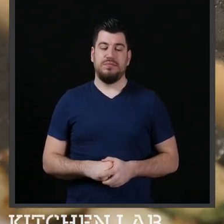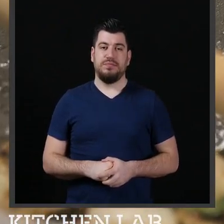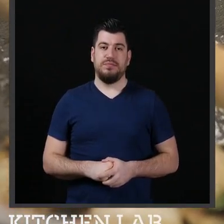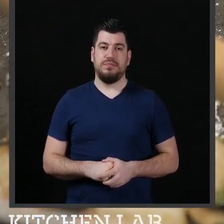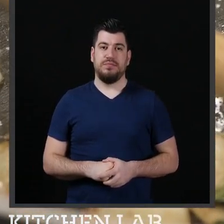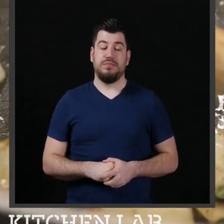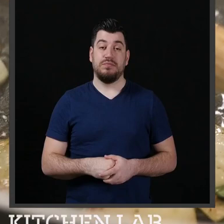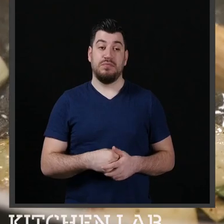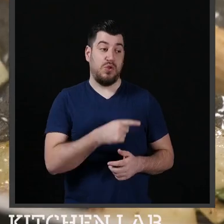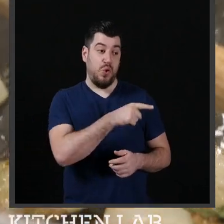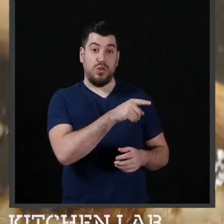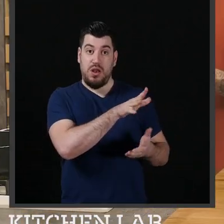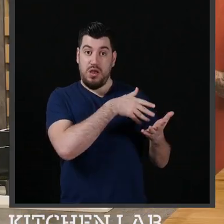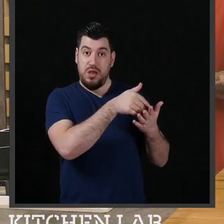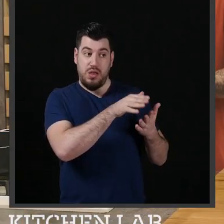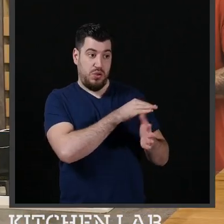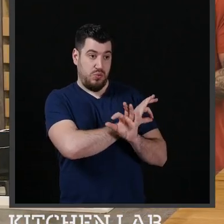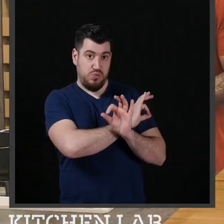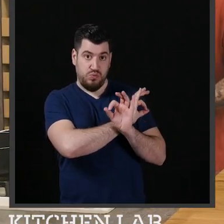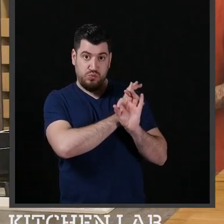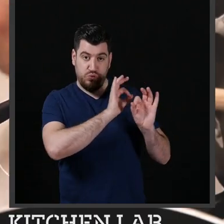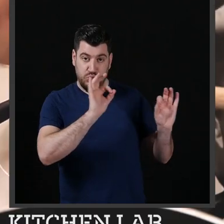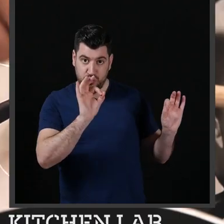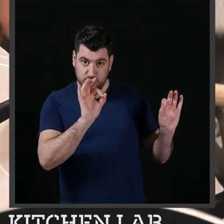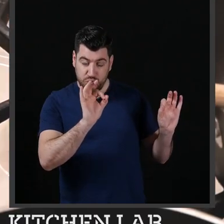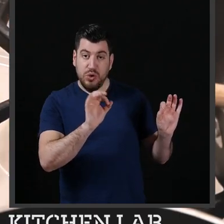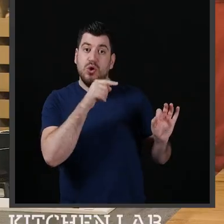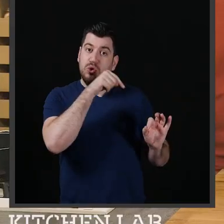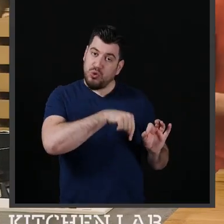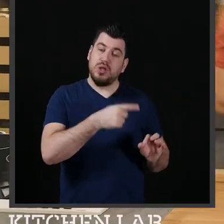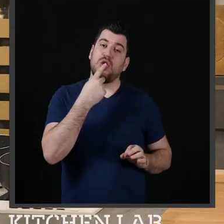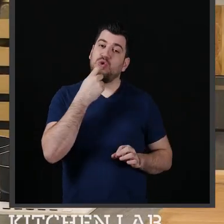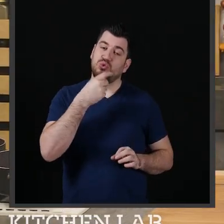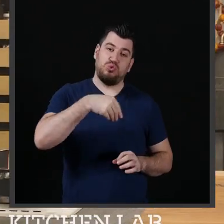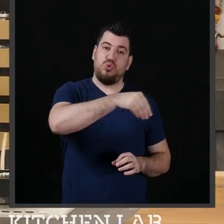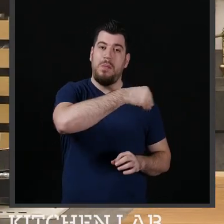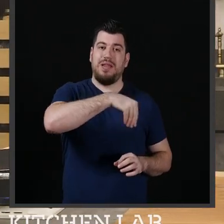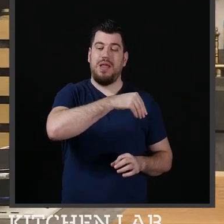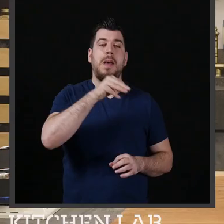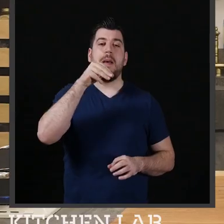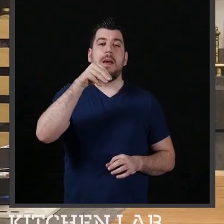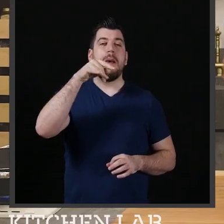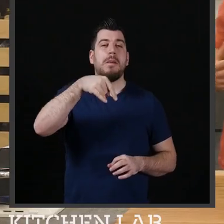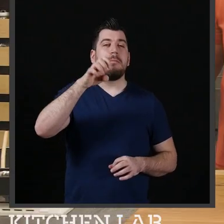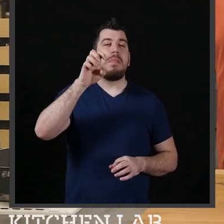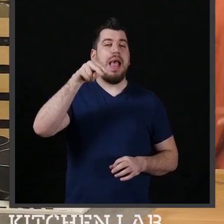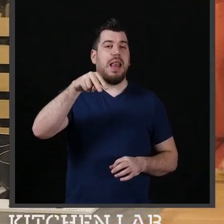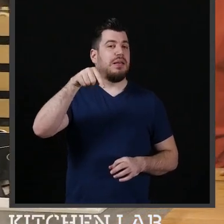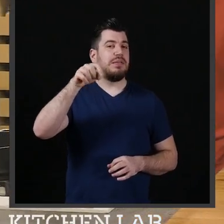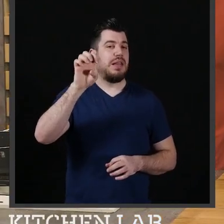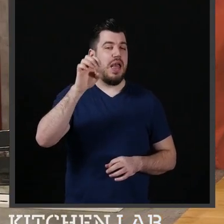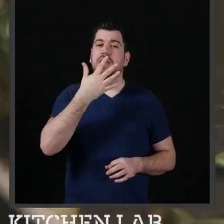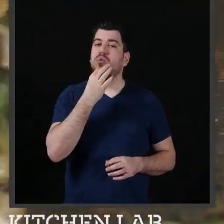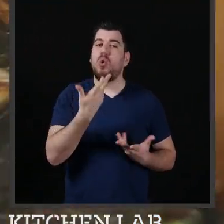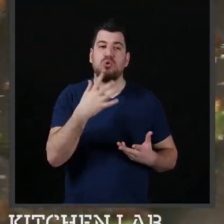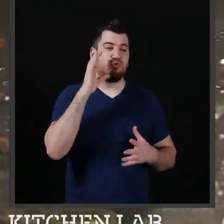Με το που καραμελώσουν τα κρεμμύδια μας, ήρθε η ώρα για το πελτέ ντομάτας. Γιατί πρέπει να βάλουμε πελτέ ντομάτας? Γιατί θέλουμε να δώσουμε σώμα στη σάλτσα